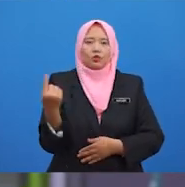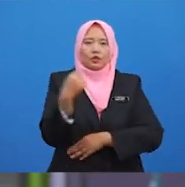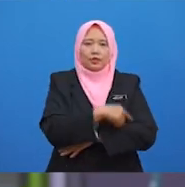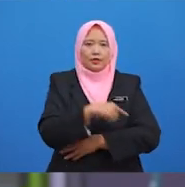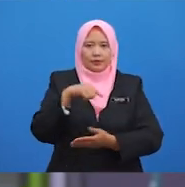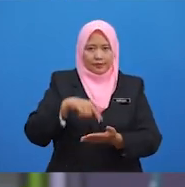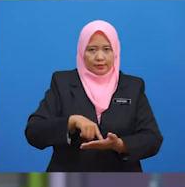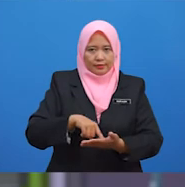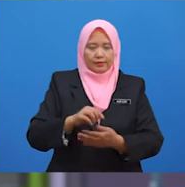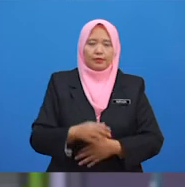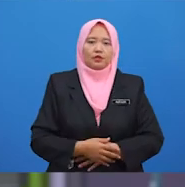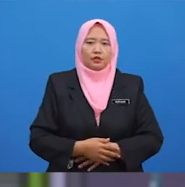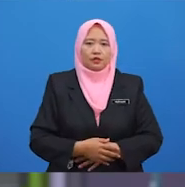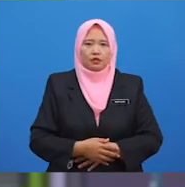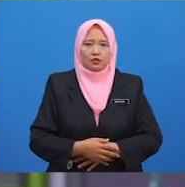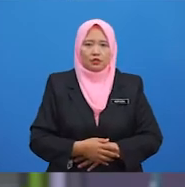untuk belajar.